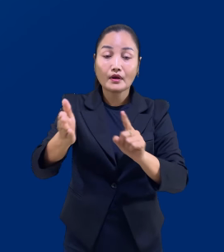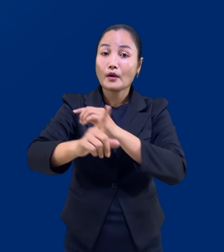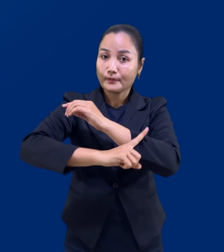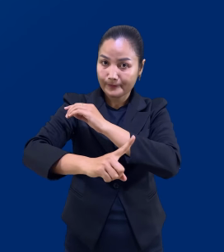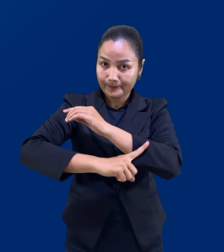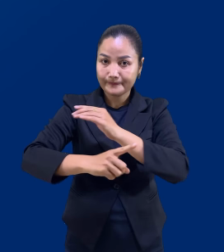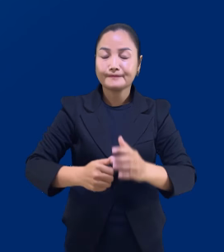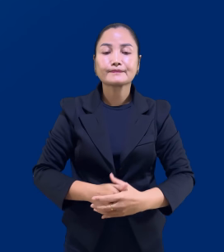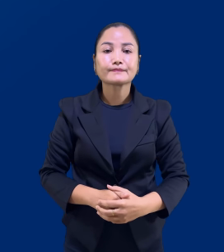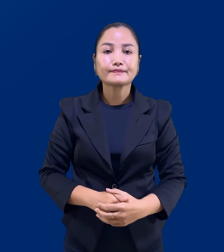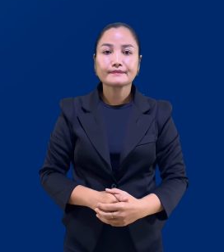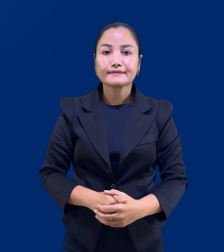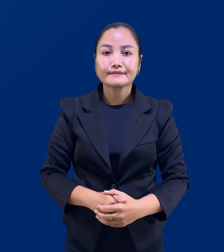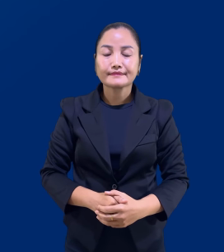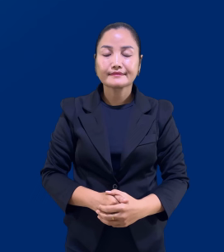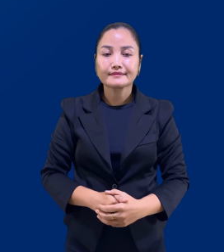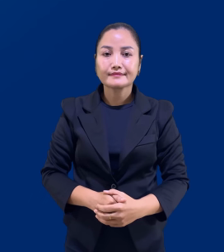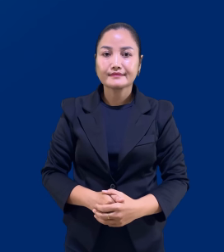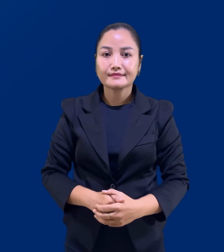ងអំពីអំពើហិង្សាតាក់ទងនឹង gender